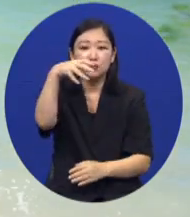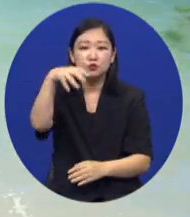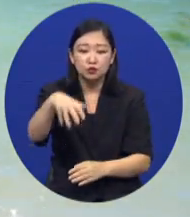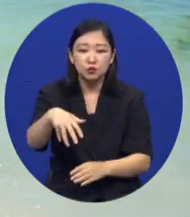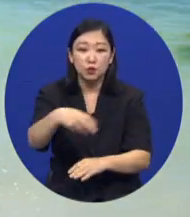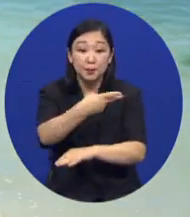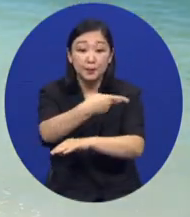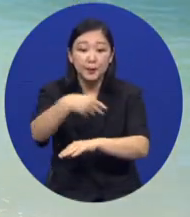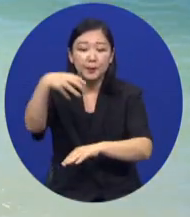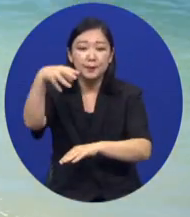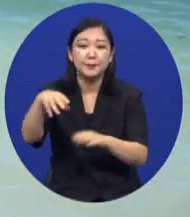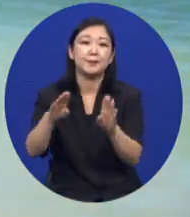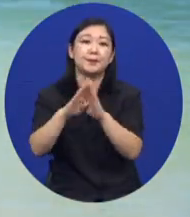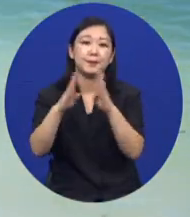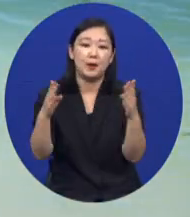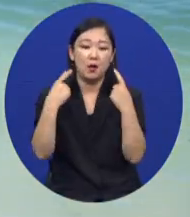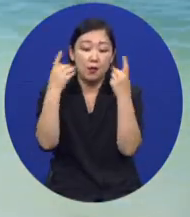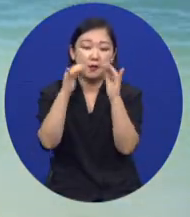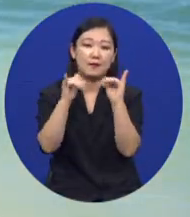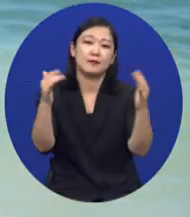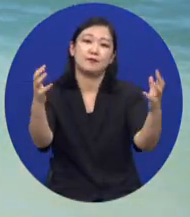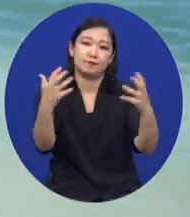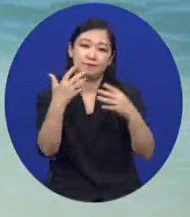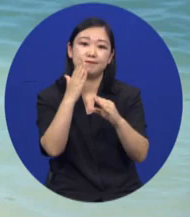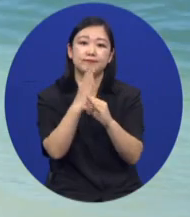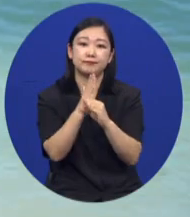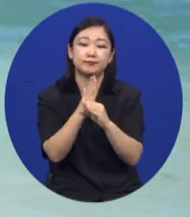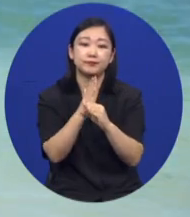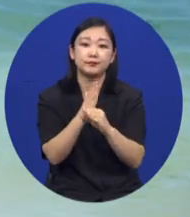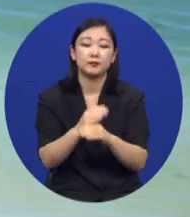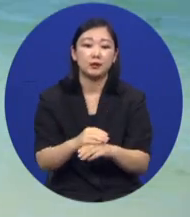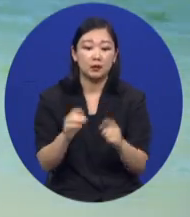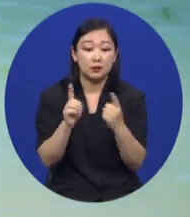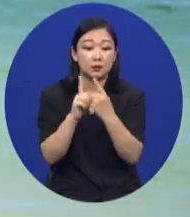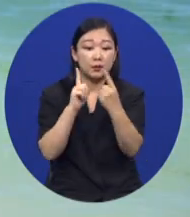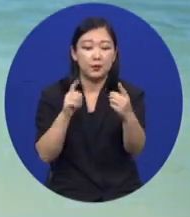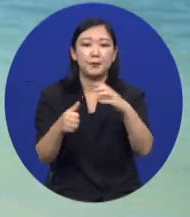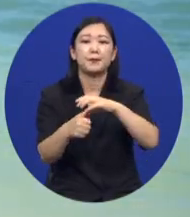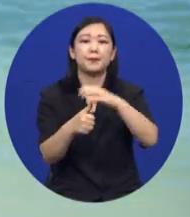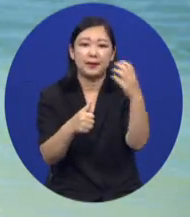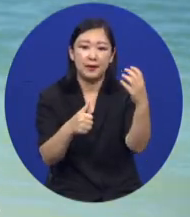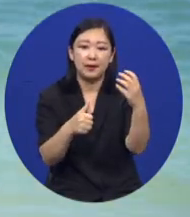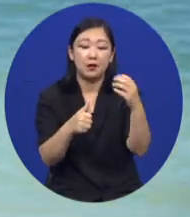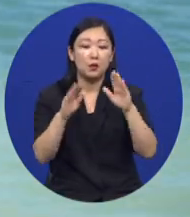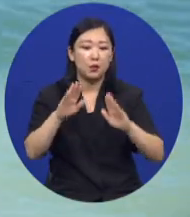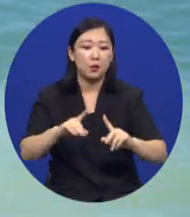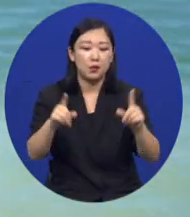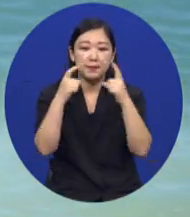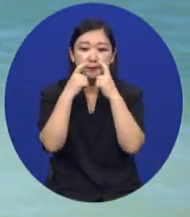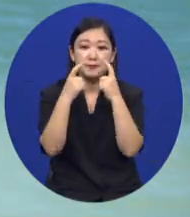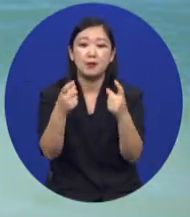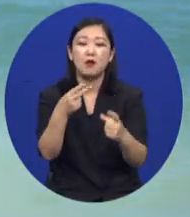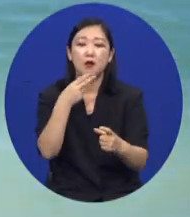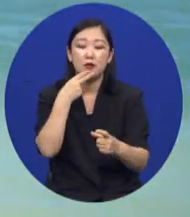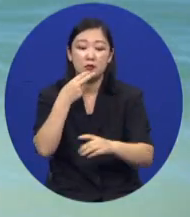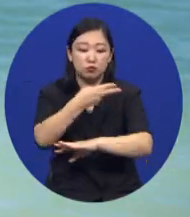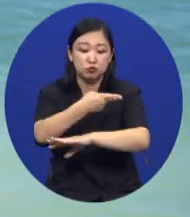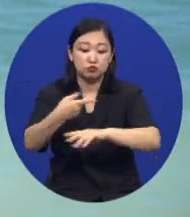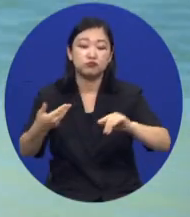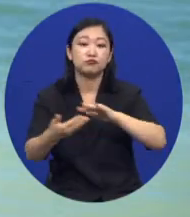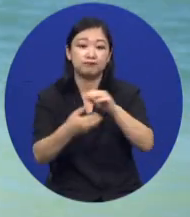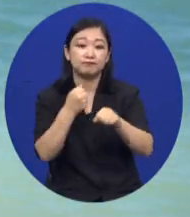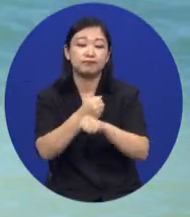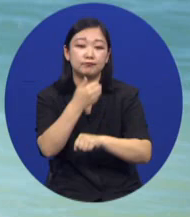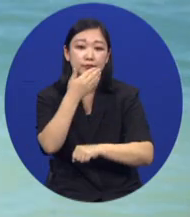일제히 문을 열면서 많은 피서객들이 몰리고 있습니다. 사회적 거리두기도 해제되면서 올해는 마스크 없이 물놀이를 즐길 수